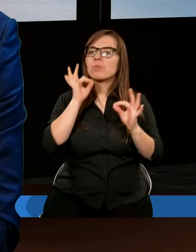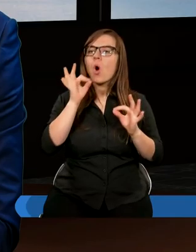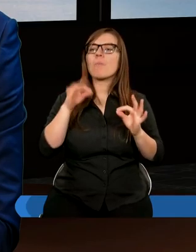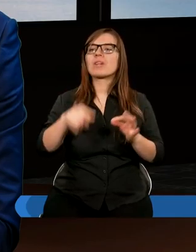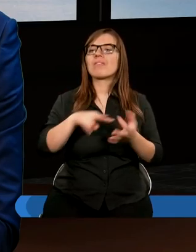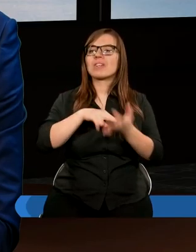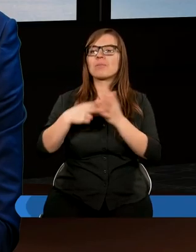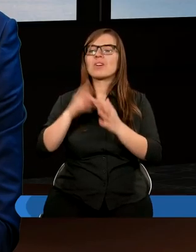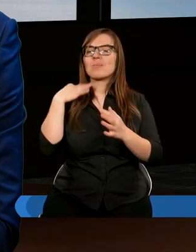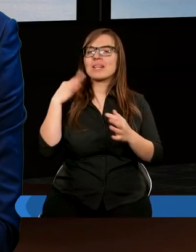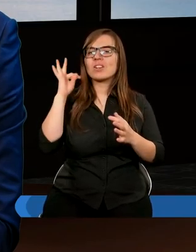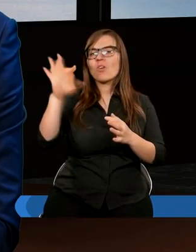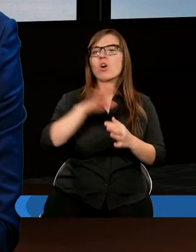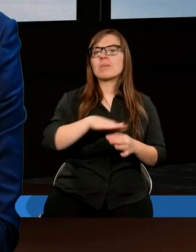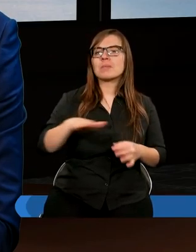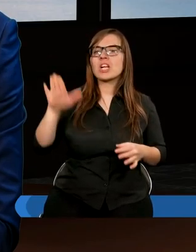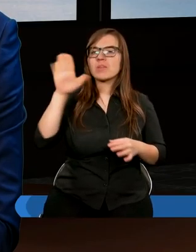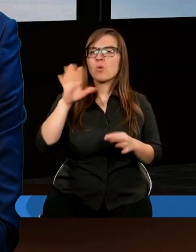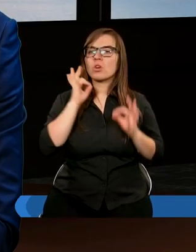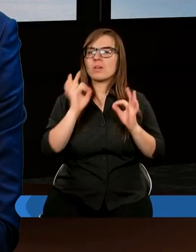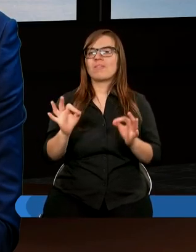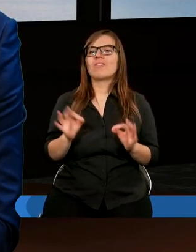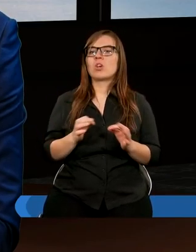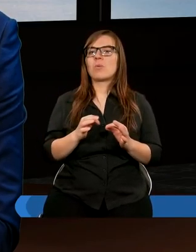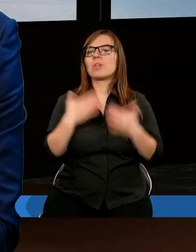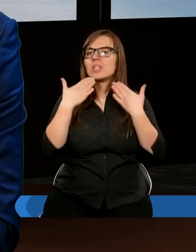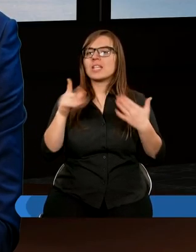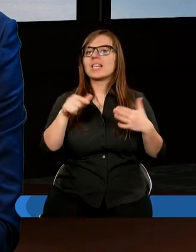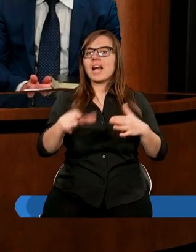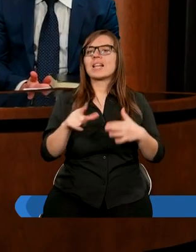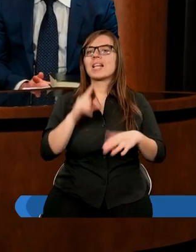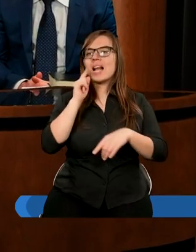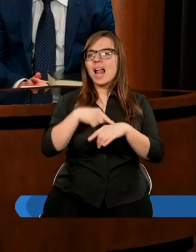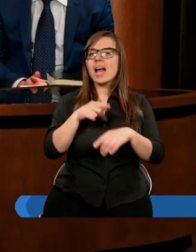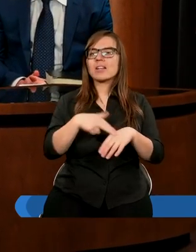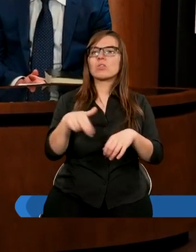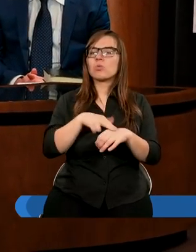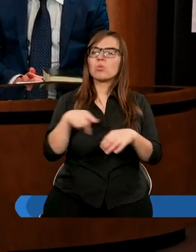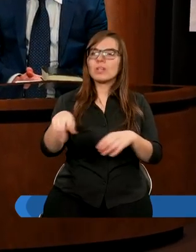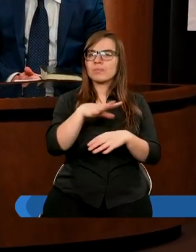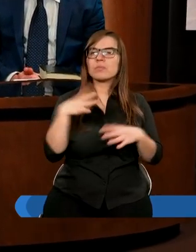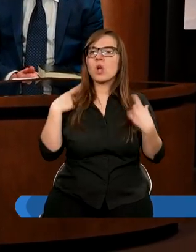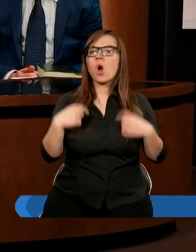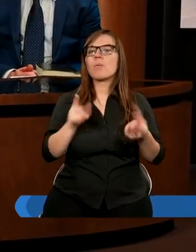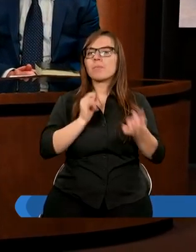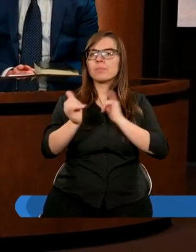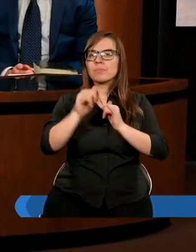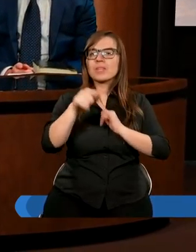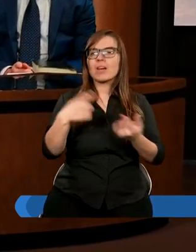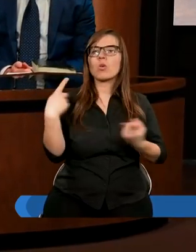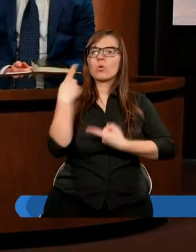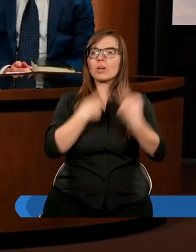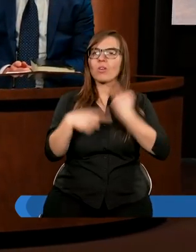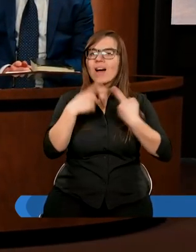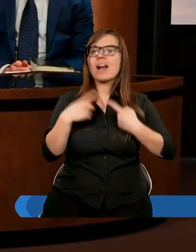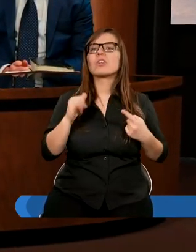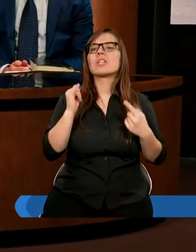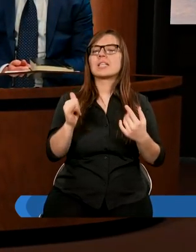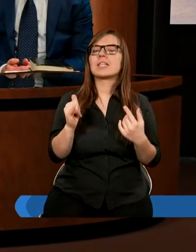właśnie Twoimi dziećmi w pełni. Dziękuję za te myśli, które tu padły podczas tego naszego rozważania